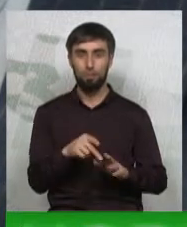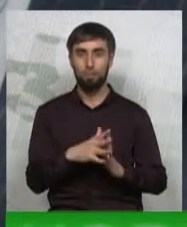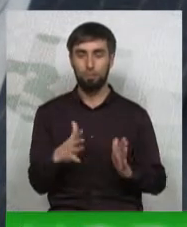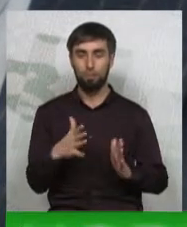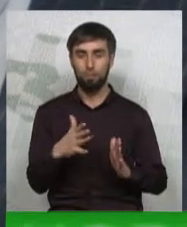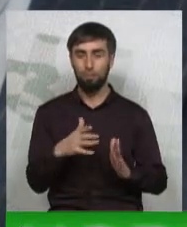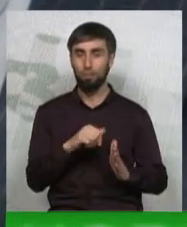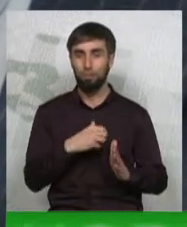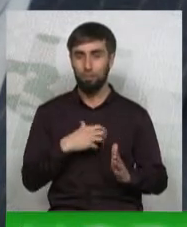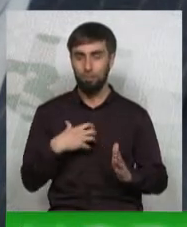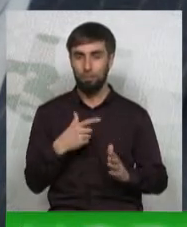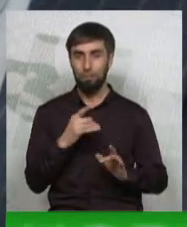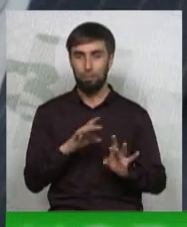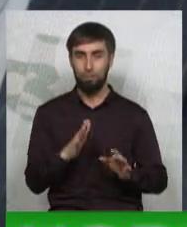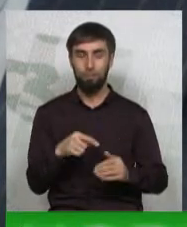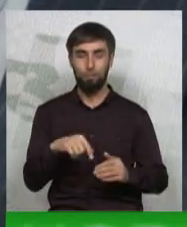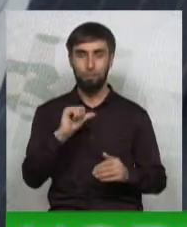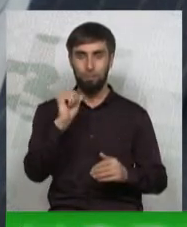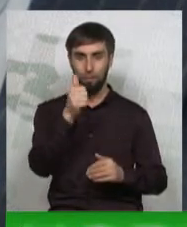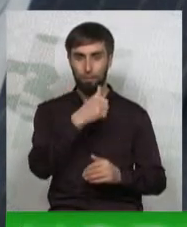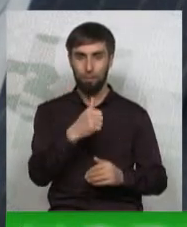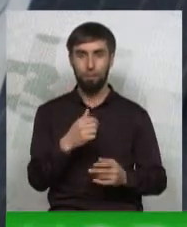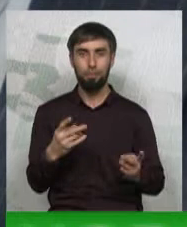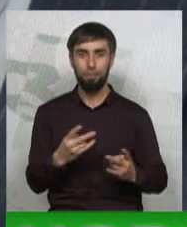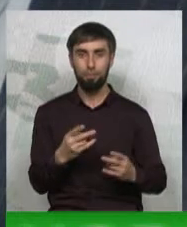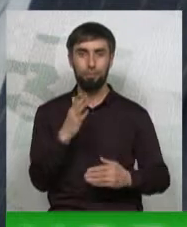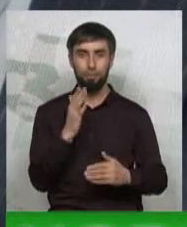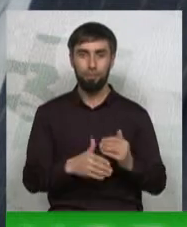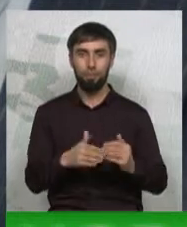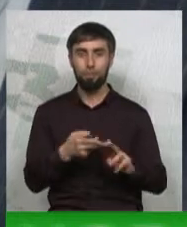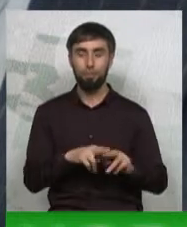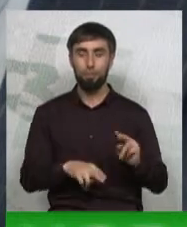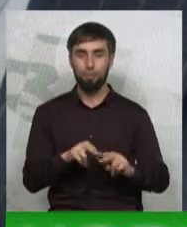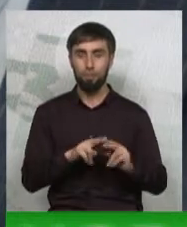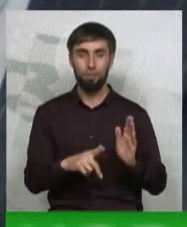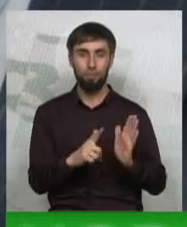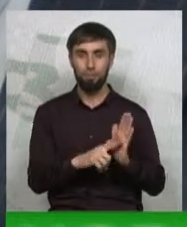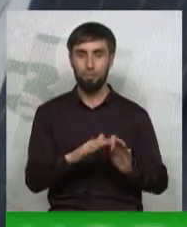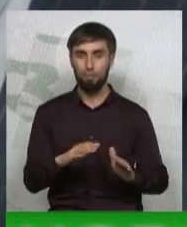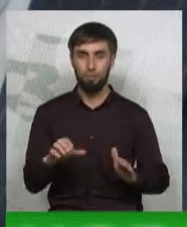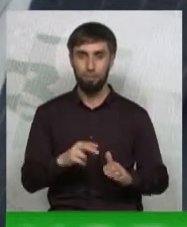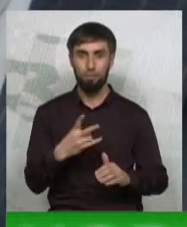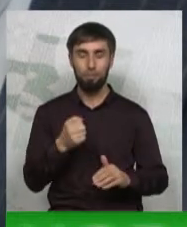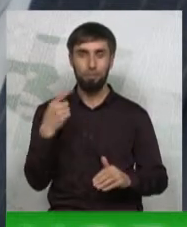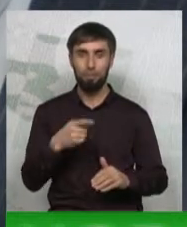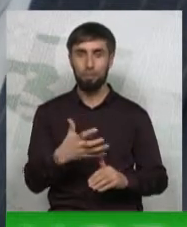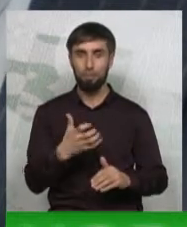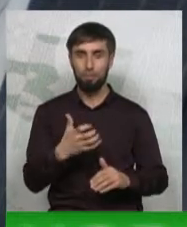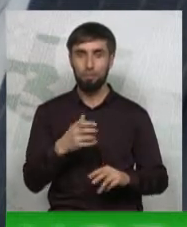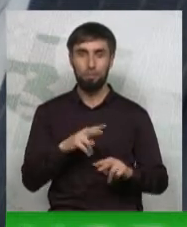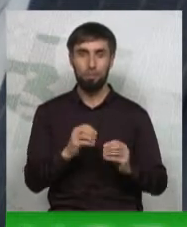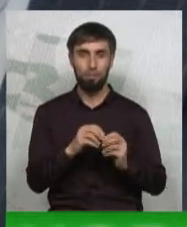перечислю. В нынешнем году необходимо завершение и ввод в эксплуатацию 7 детских садов на 1510